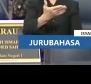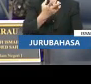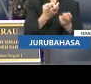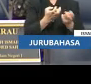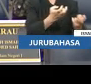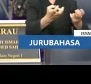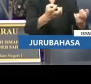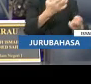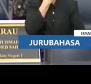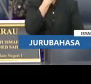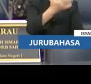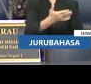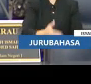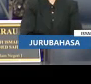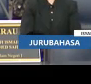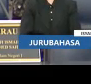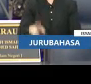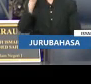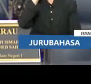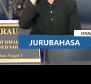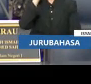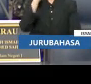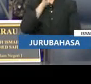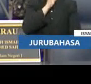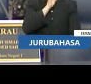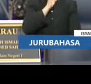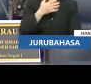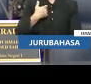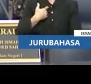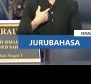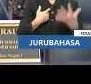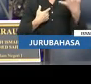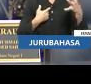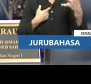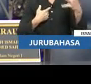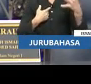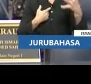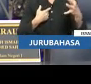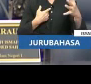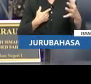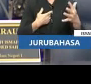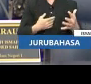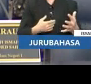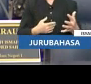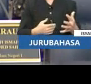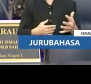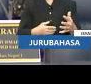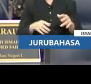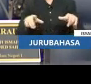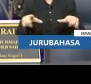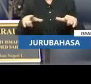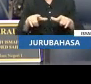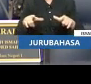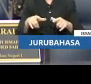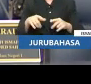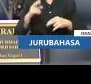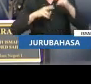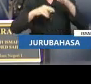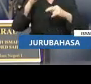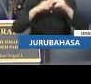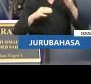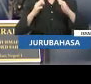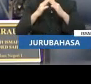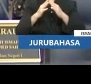Bintang. Seperti pandangan yang saya sebutkan tadi, kita ada 15 Yang Berhormat Tuan Sri Yang Bertua pelaksana pembina-pembina